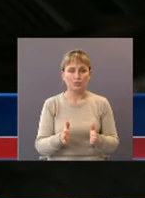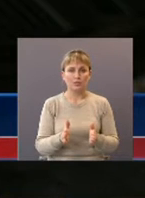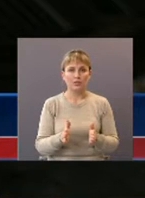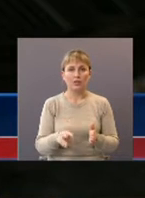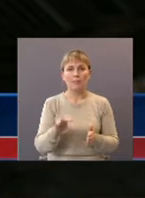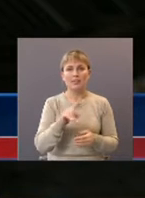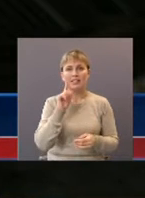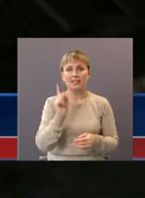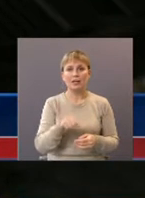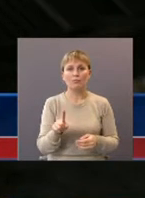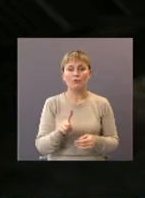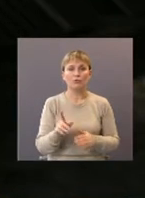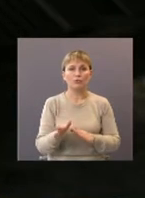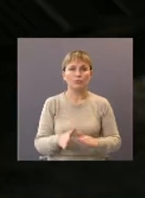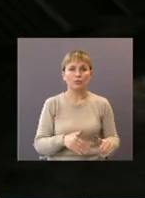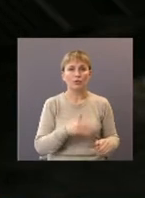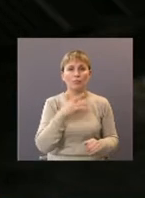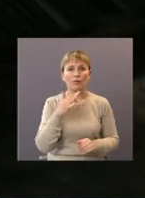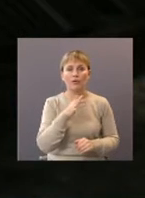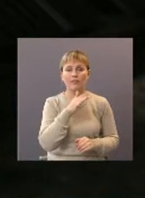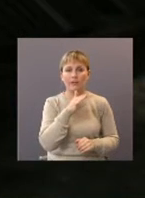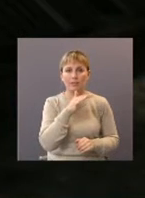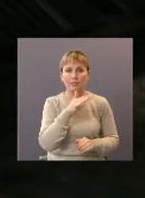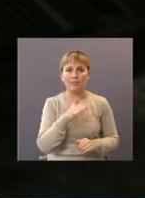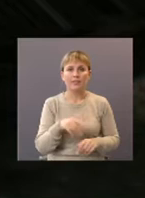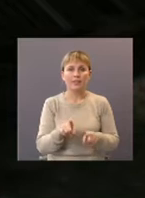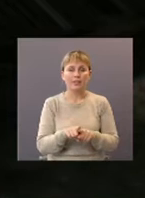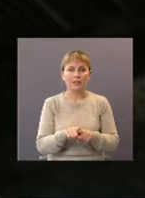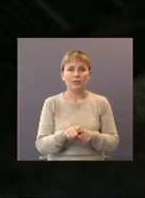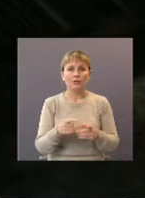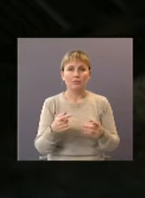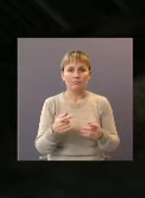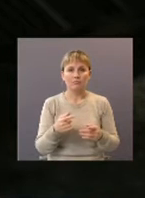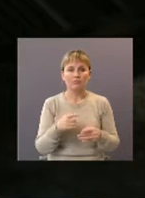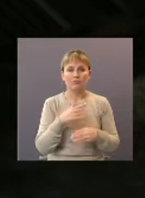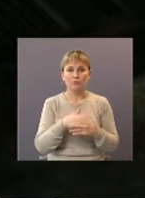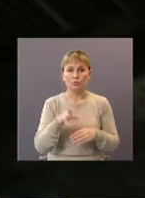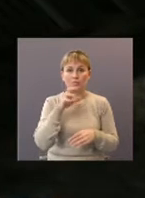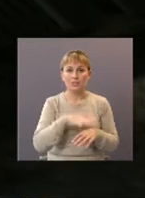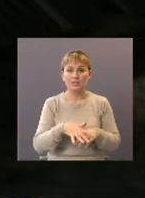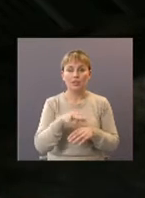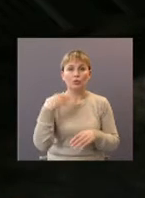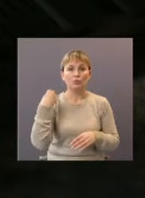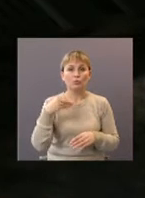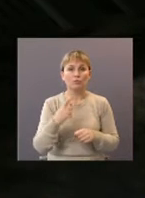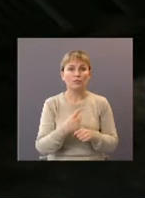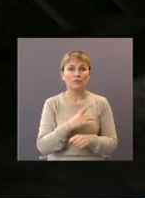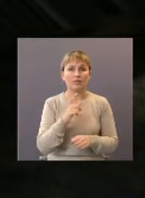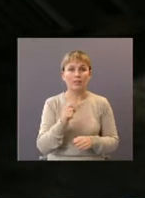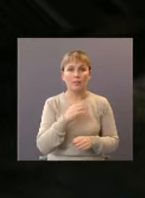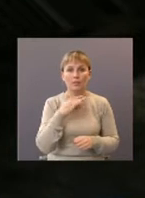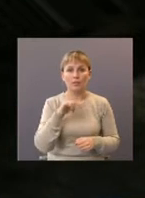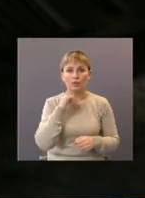Мы знаем то, что спустя много времени такой прохладцы в отношениях между Узбекистаном и Турцией, впервые за многие